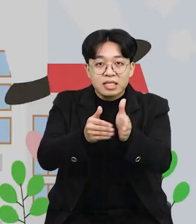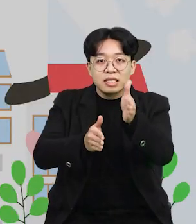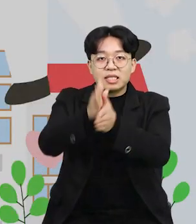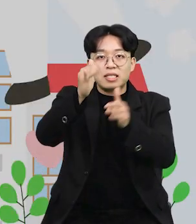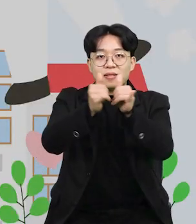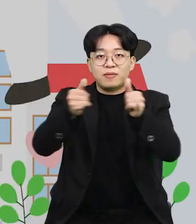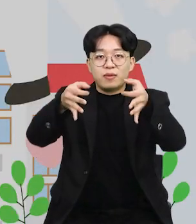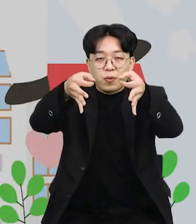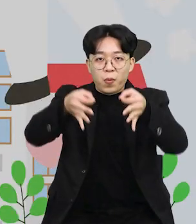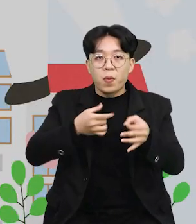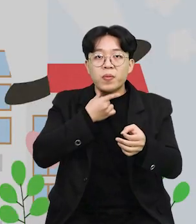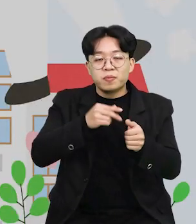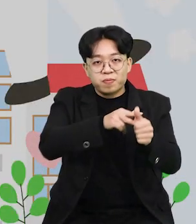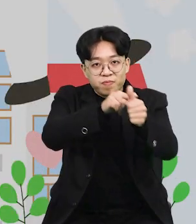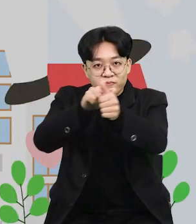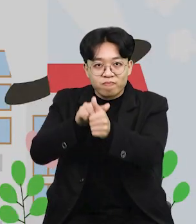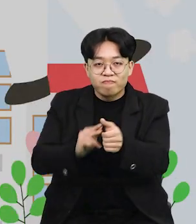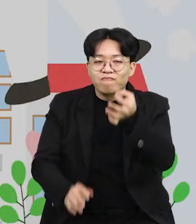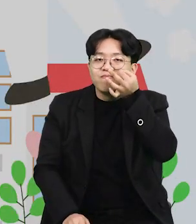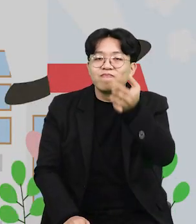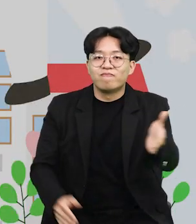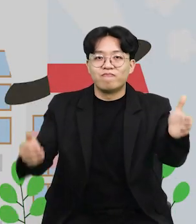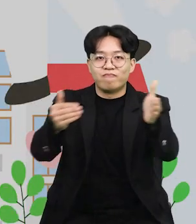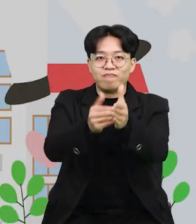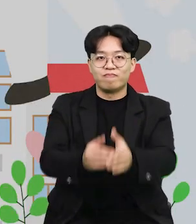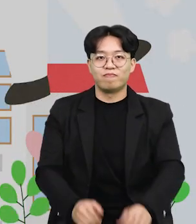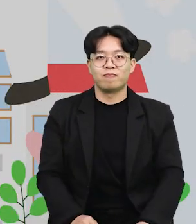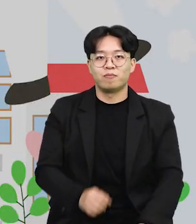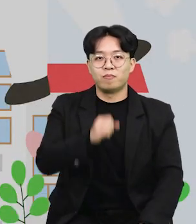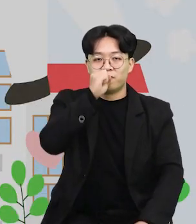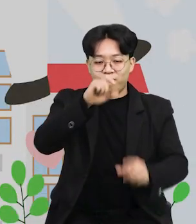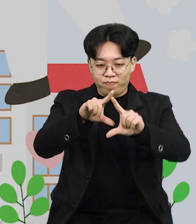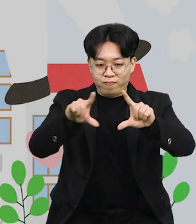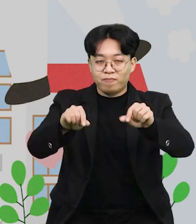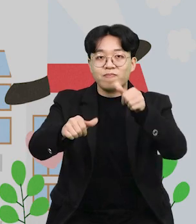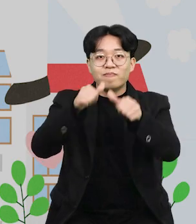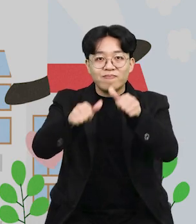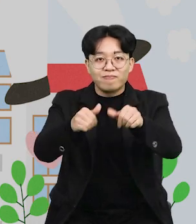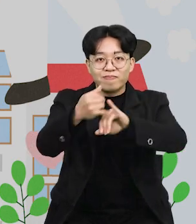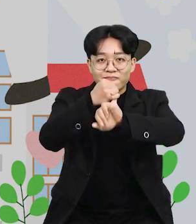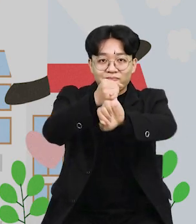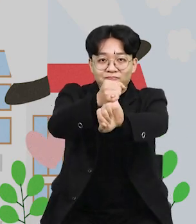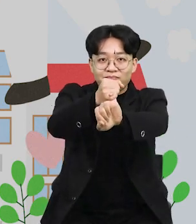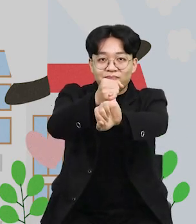지금까지 광명시민이 클릭하고 싶은 정보만 담은 광명클릭이었습니다. 좋아요, 광클해주세요.